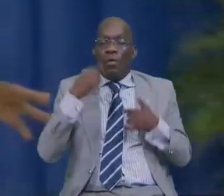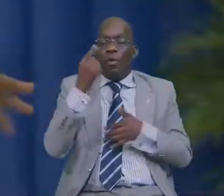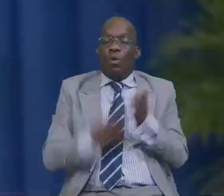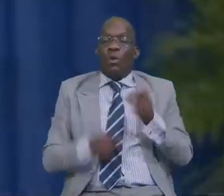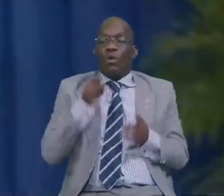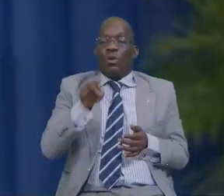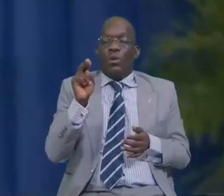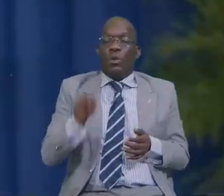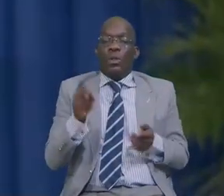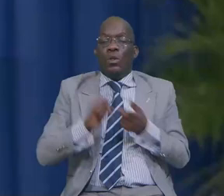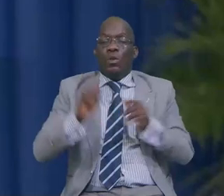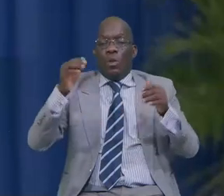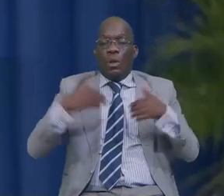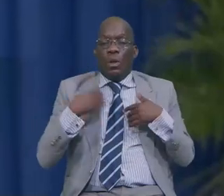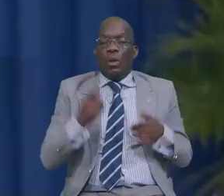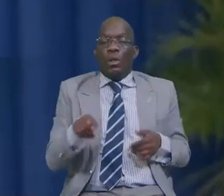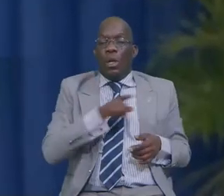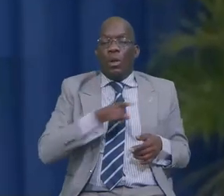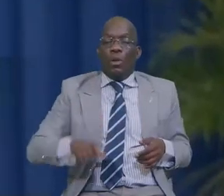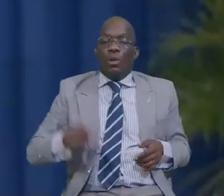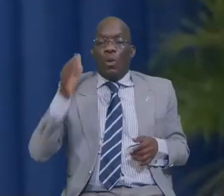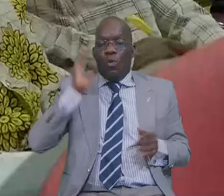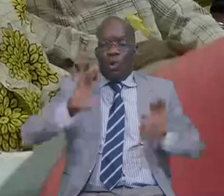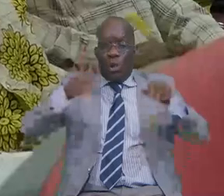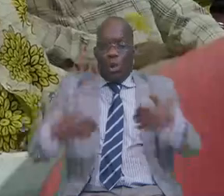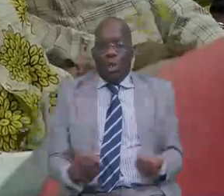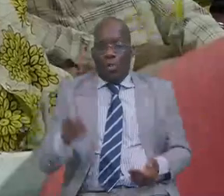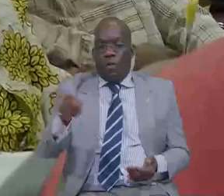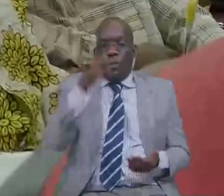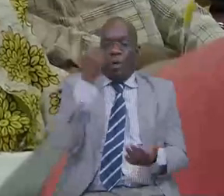que ce que tu dois avoir, Dieu va pourvoir.